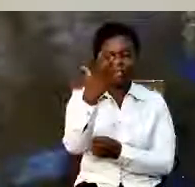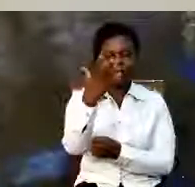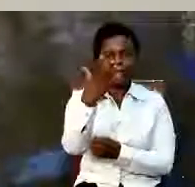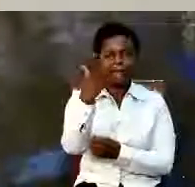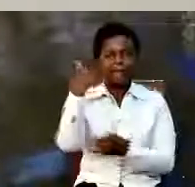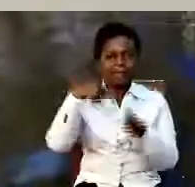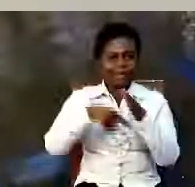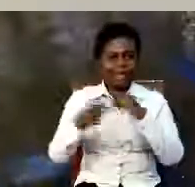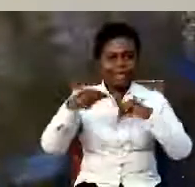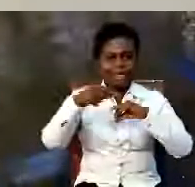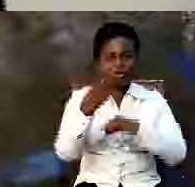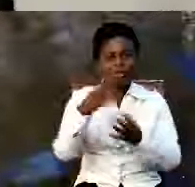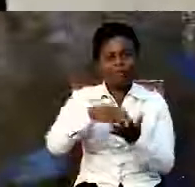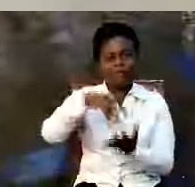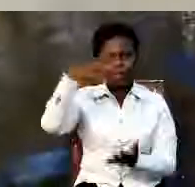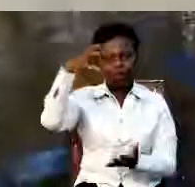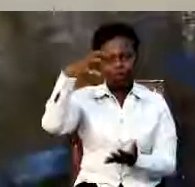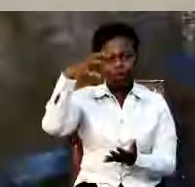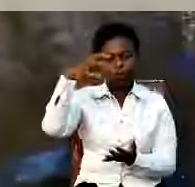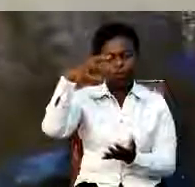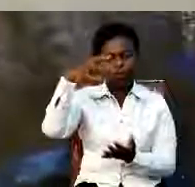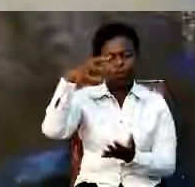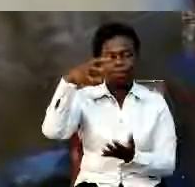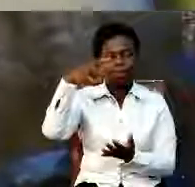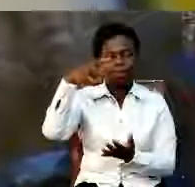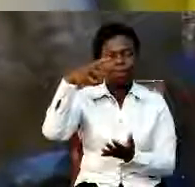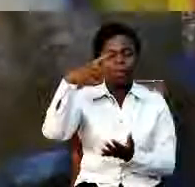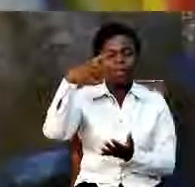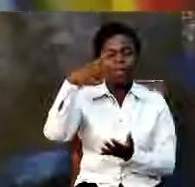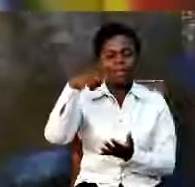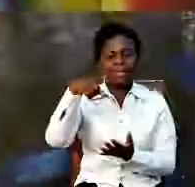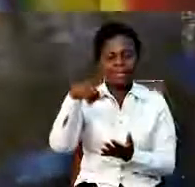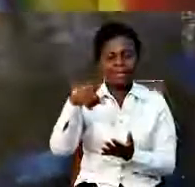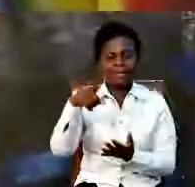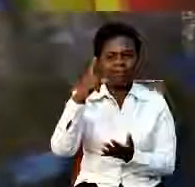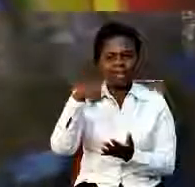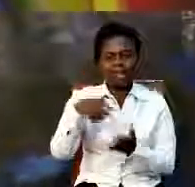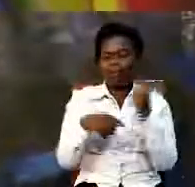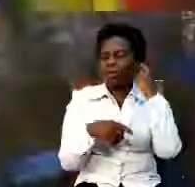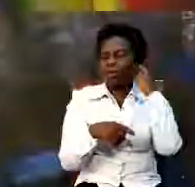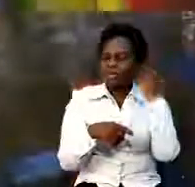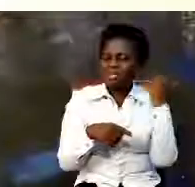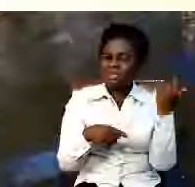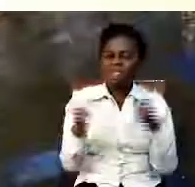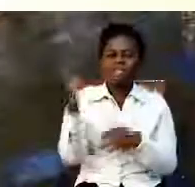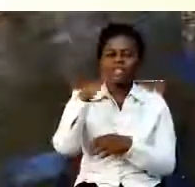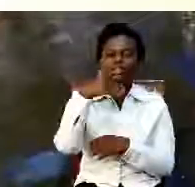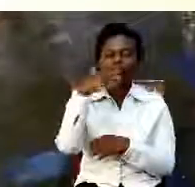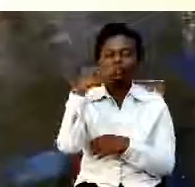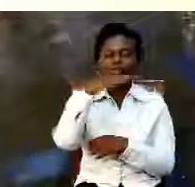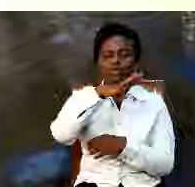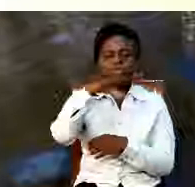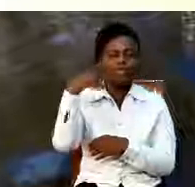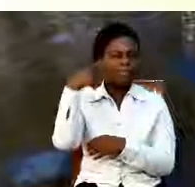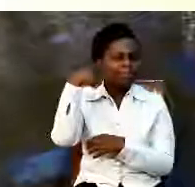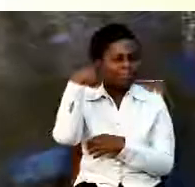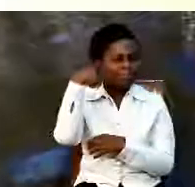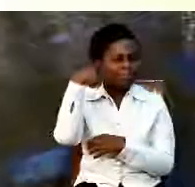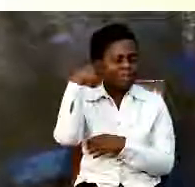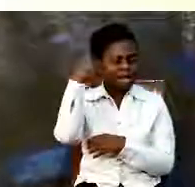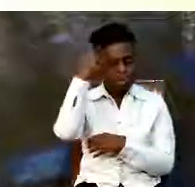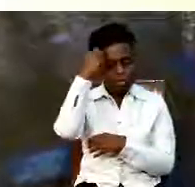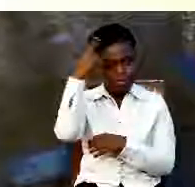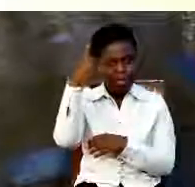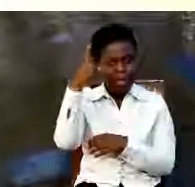katika ndoa za mafanikio. Na hizi mtakapokuwa mkinisikiza siku zote, mtagundua kwamba nacheza na hizi nguzo